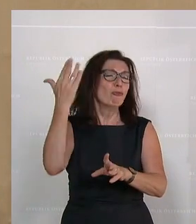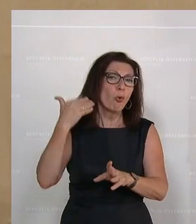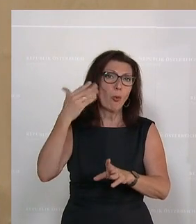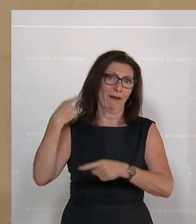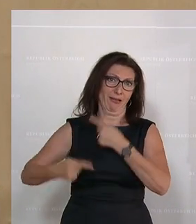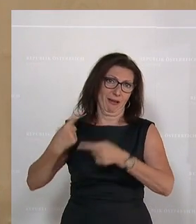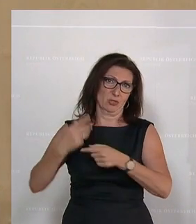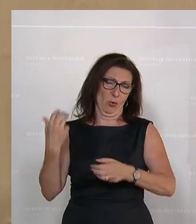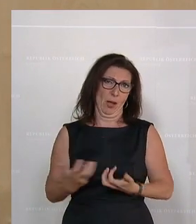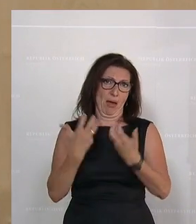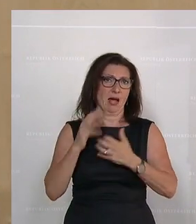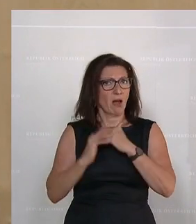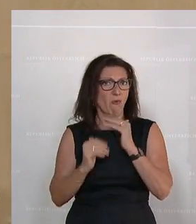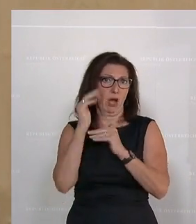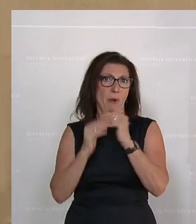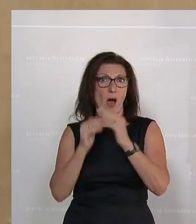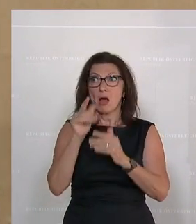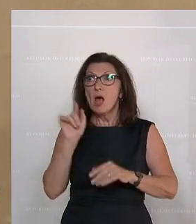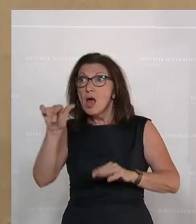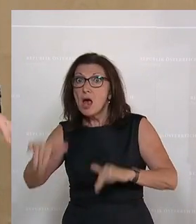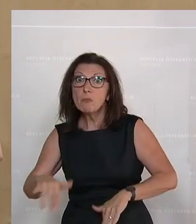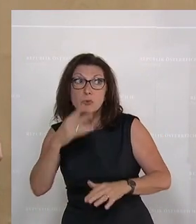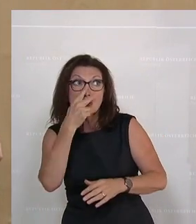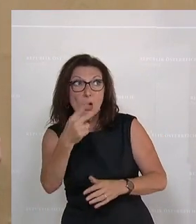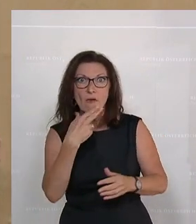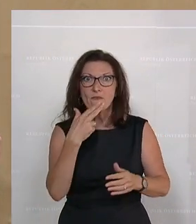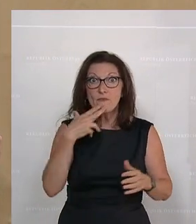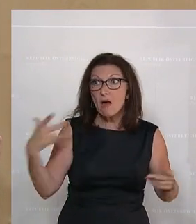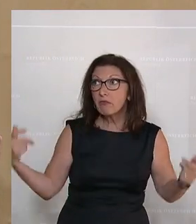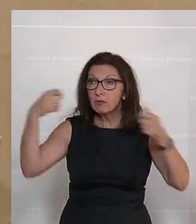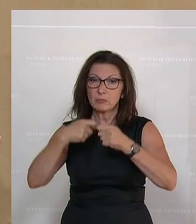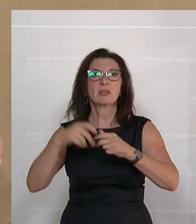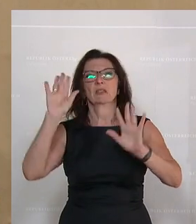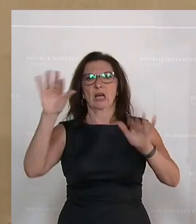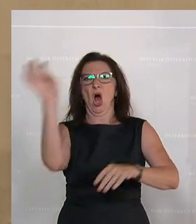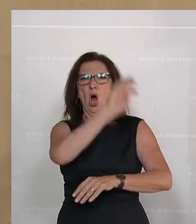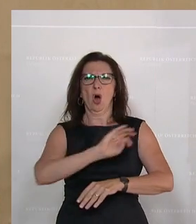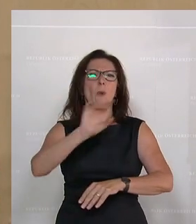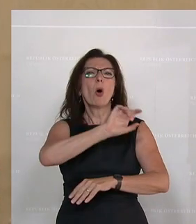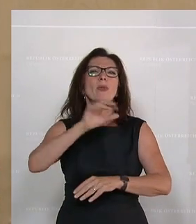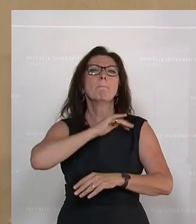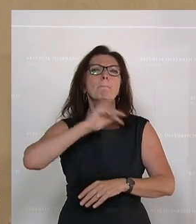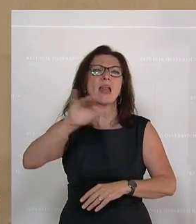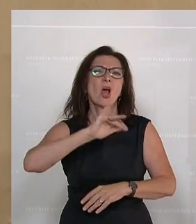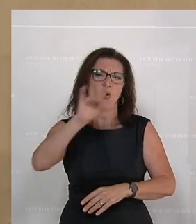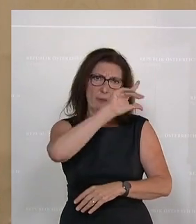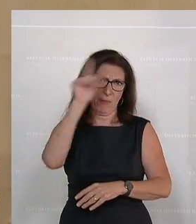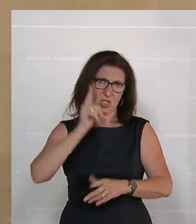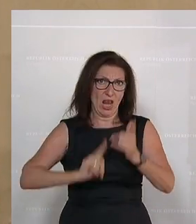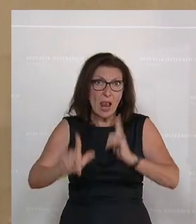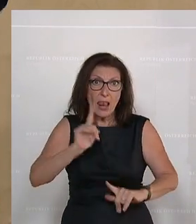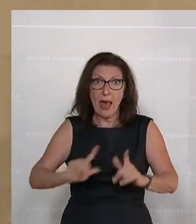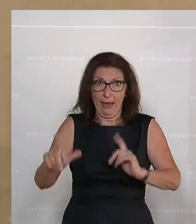hätte dafür verbündete zu suchen weil nämlich hunderte millionen menschen in ganz europa unter diesen negativen folgen